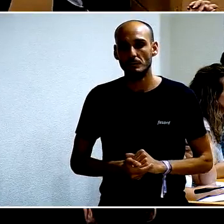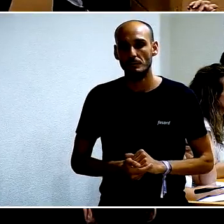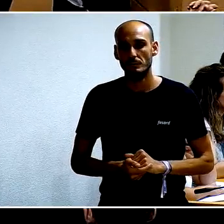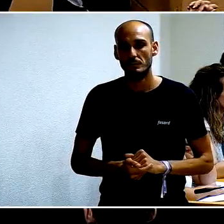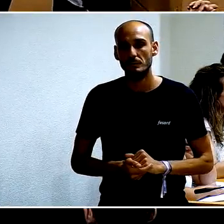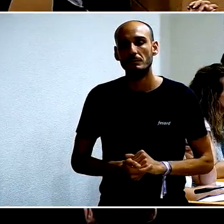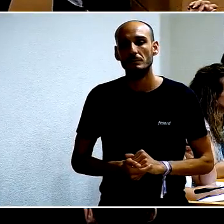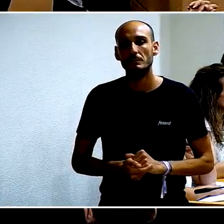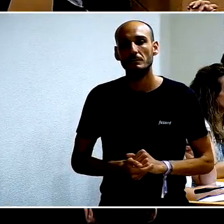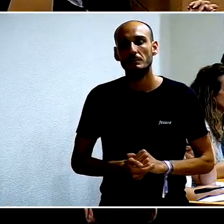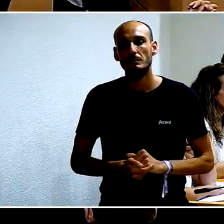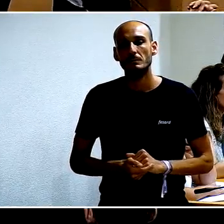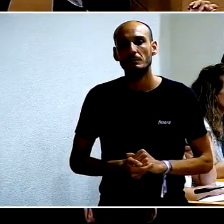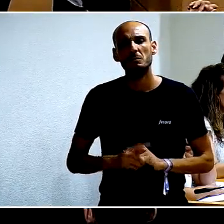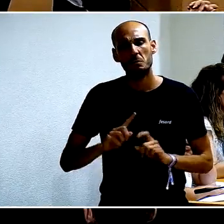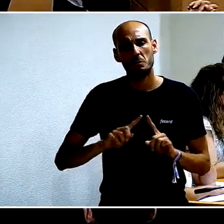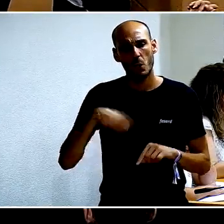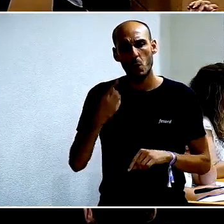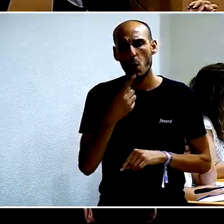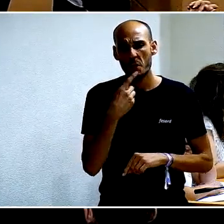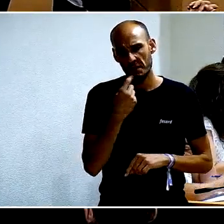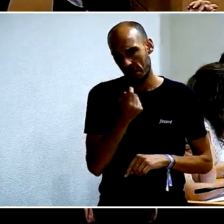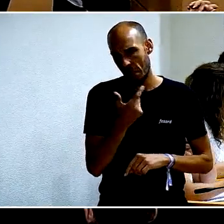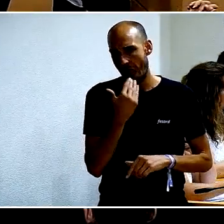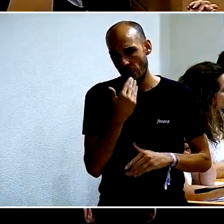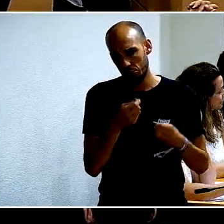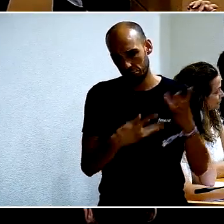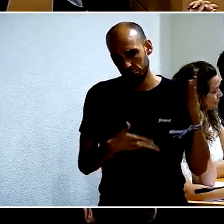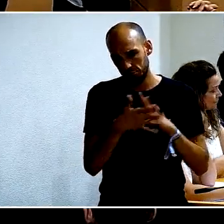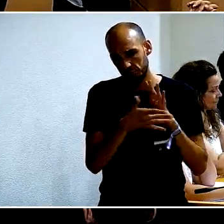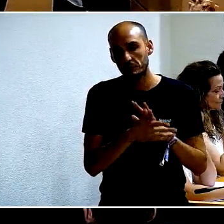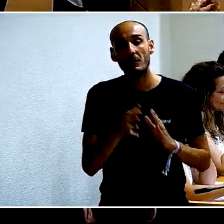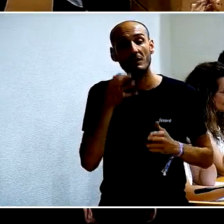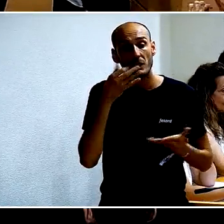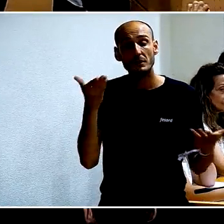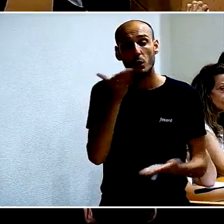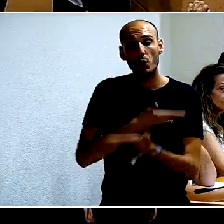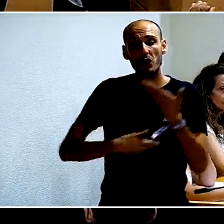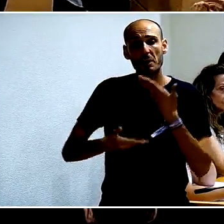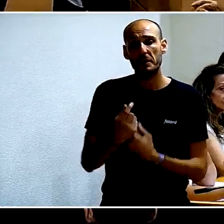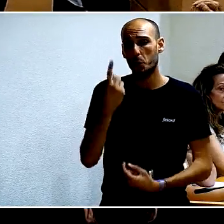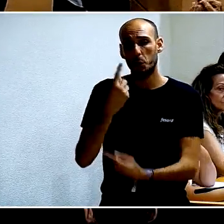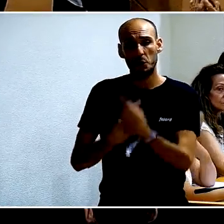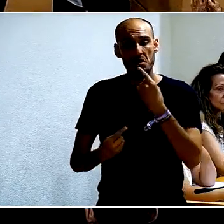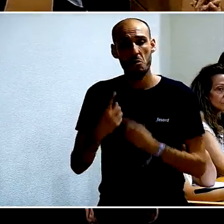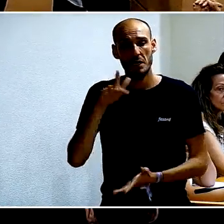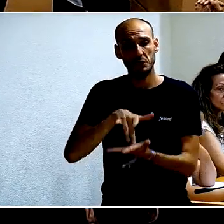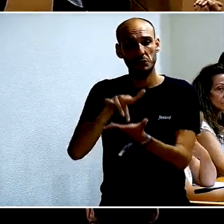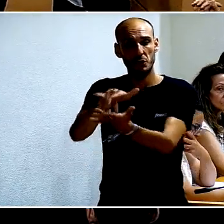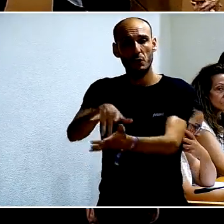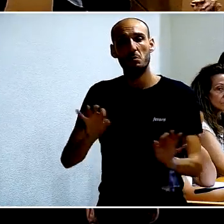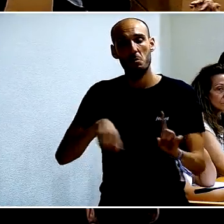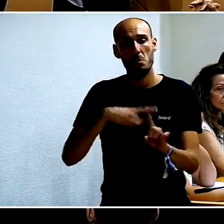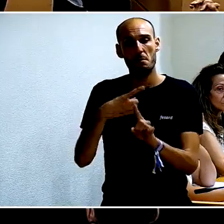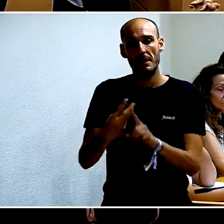Que després diré uns quants. Més enllà de la cooperació puntual i paliativa d'ajuda i aportacions solidàries d'aliments, acolliments